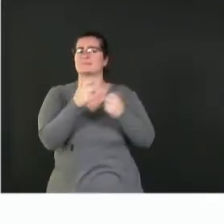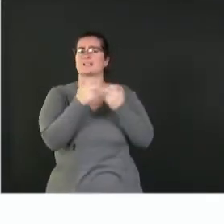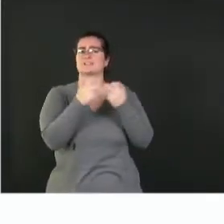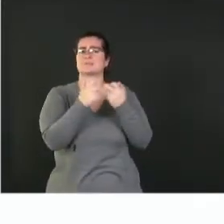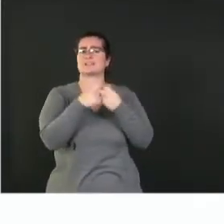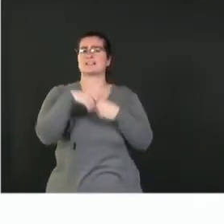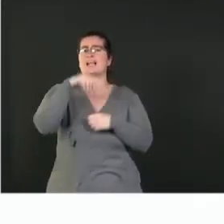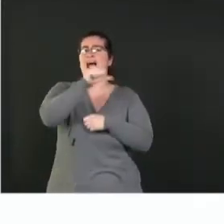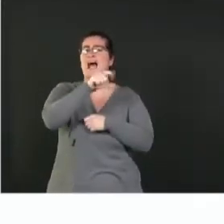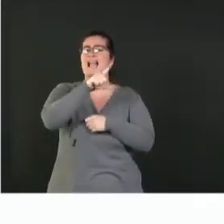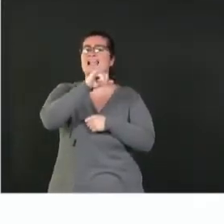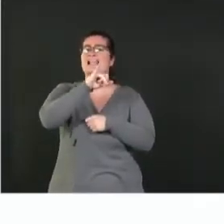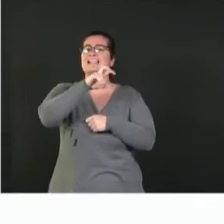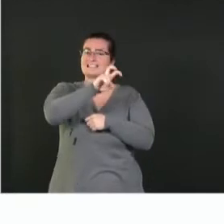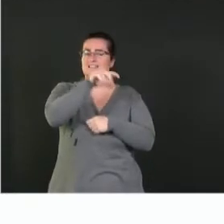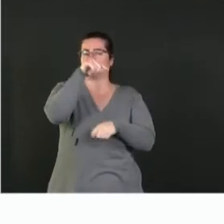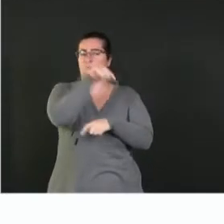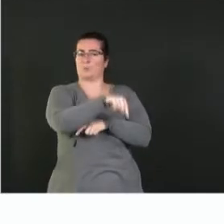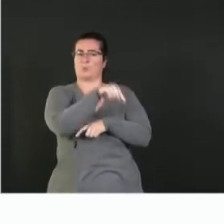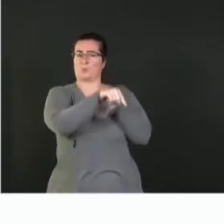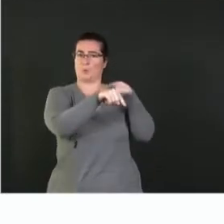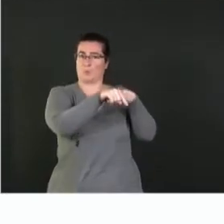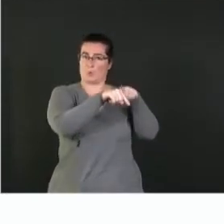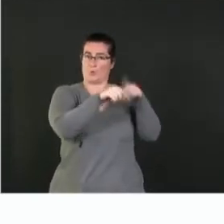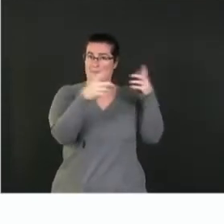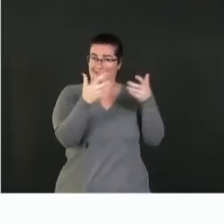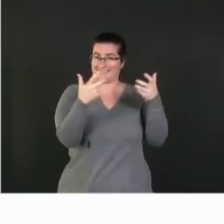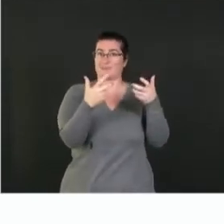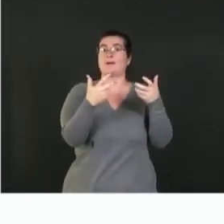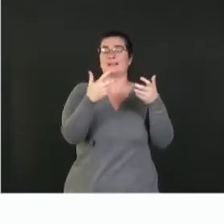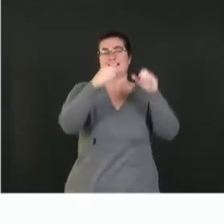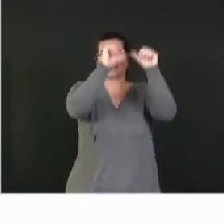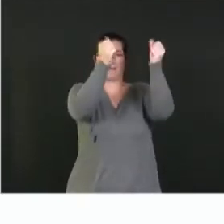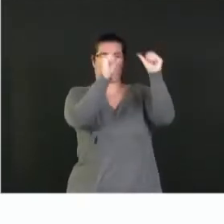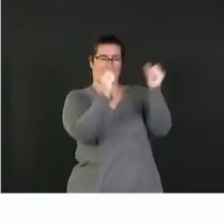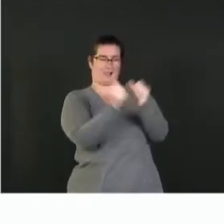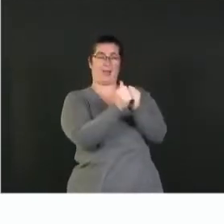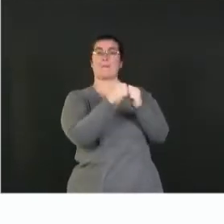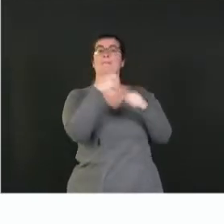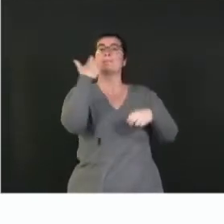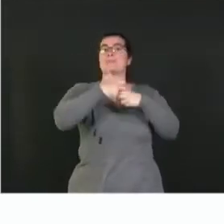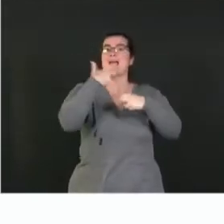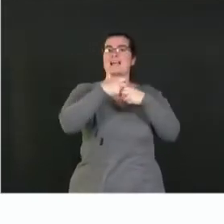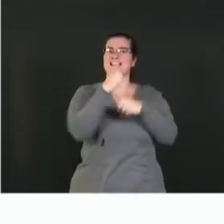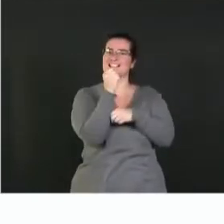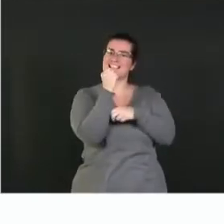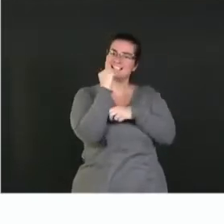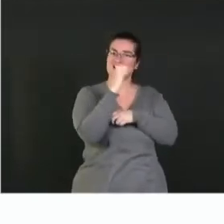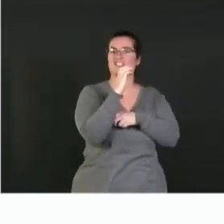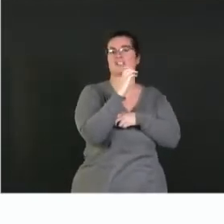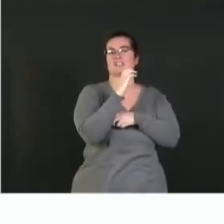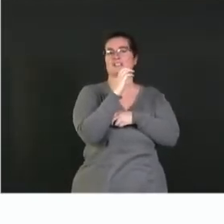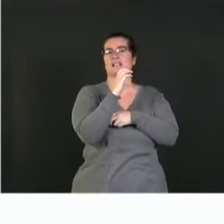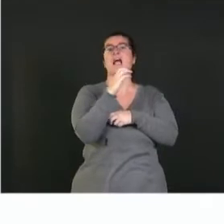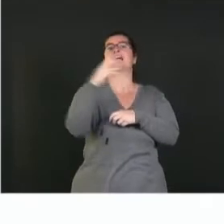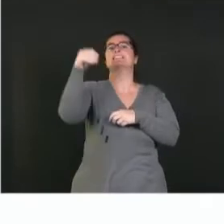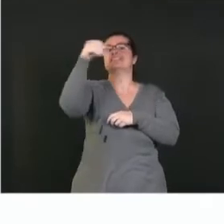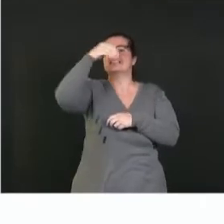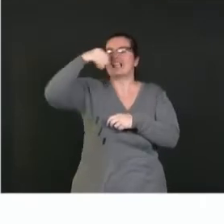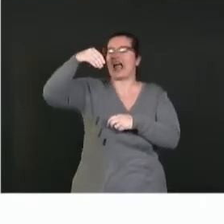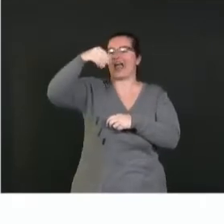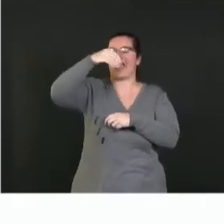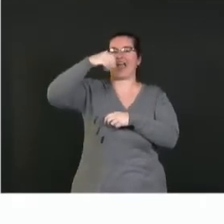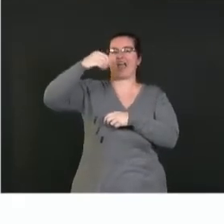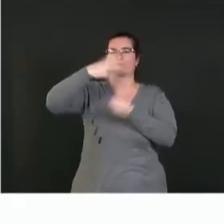assez exemplaires, où ils recréent sur les façades des habitats naturels, des petits murs en pierre sèche, dans lesquels ils vont laisser de la terre, laisser